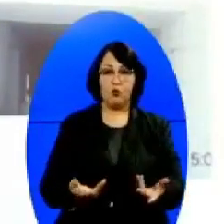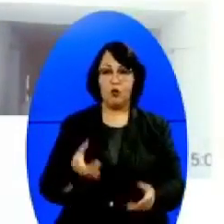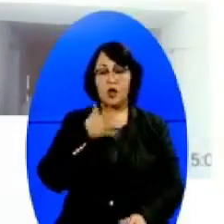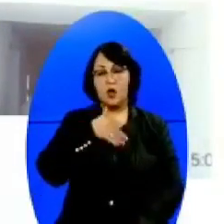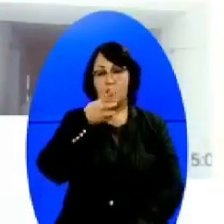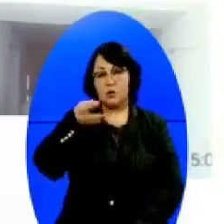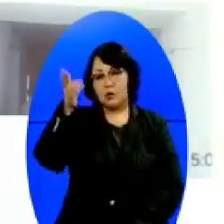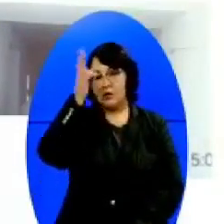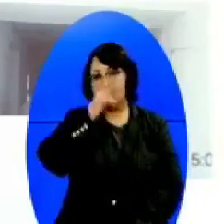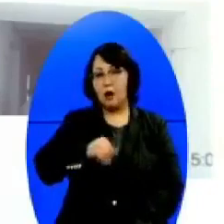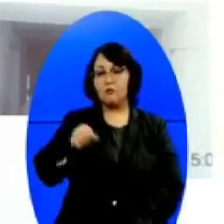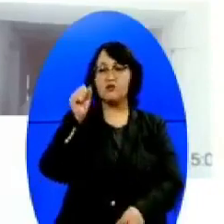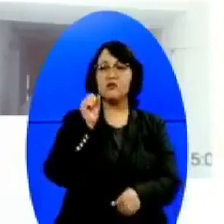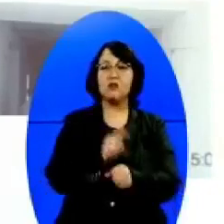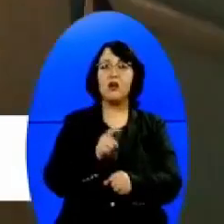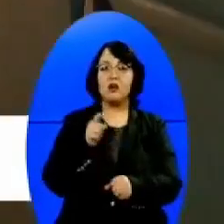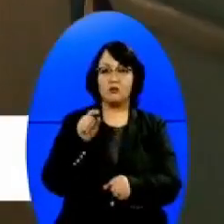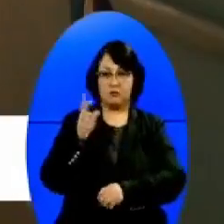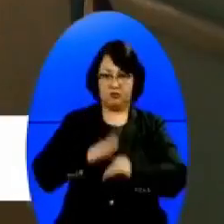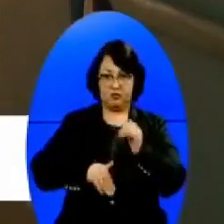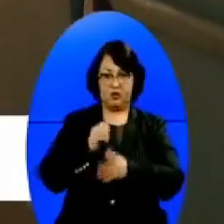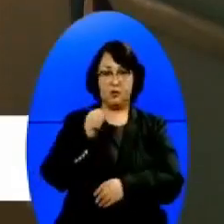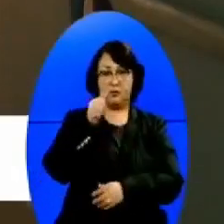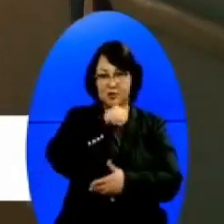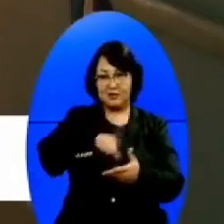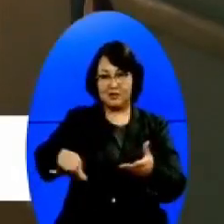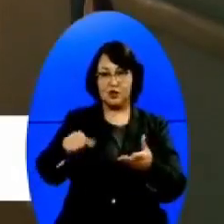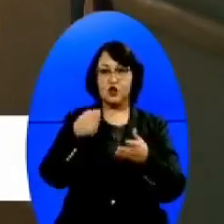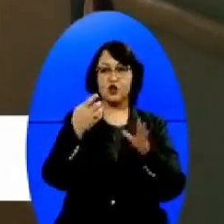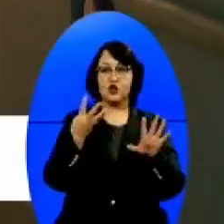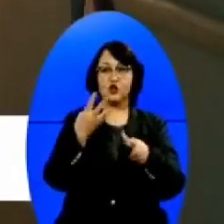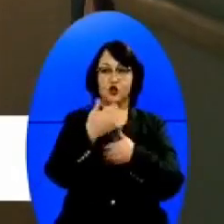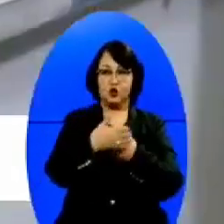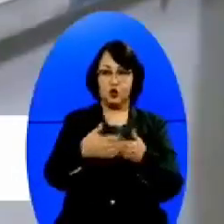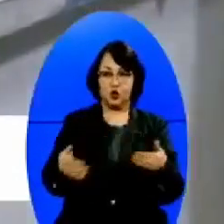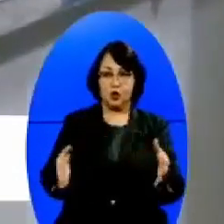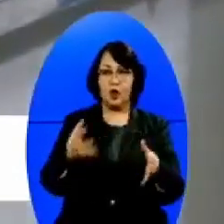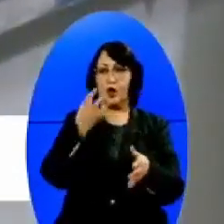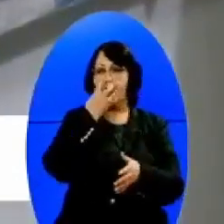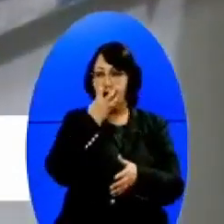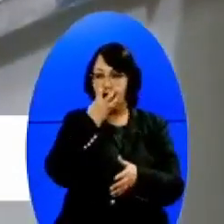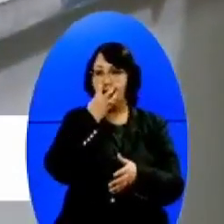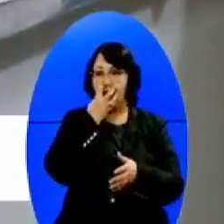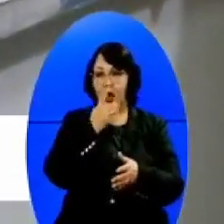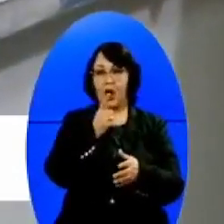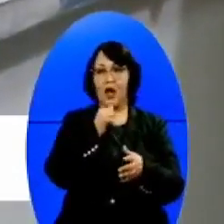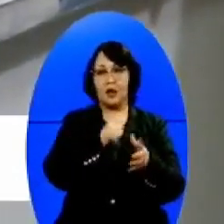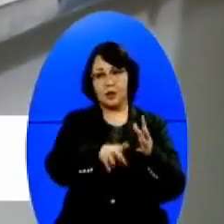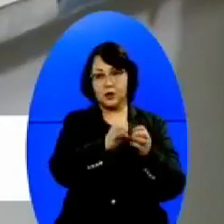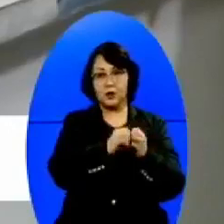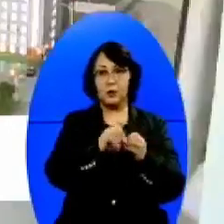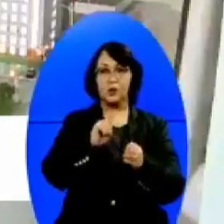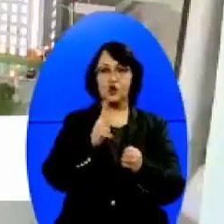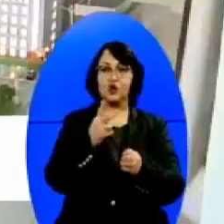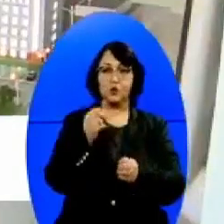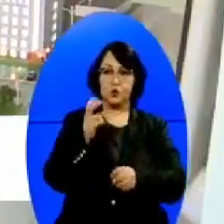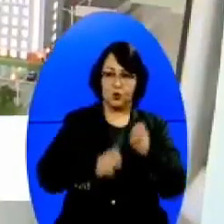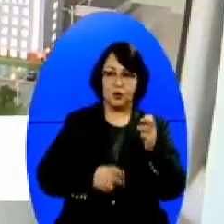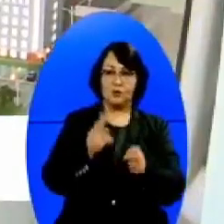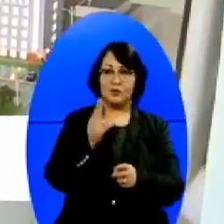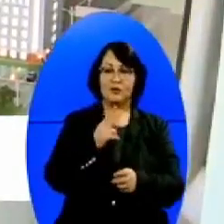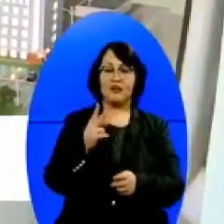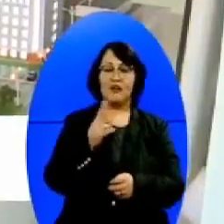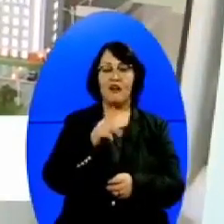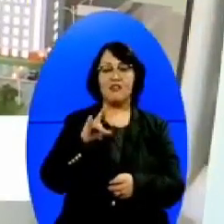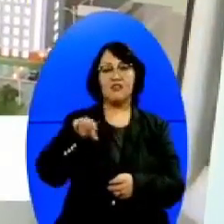яамны захиалгаар баригдаж байгаа энэ эмнэлэг мэс заслын 9 өрөө, ханын хүчил төрөгчийн систем, хүчил төрөгчийн үйлдвэр, цахилгааны дэд станц,